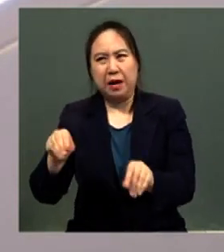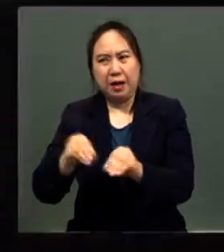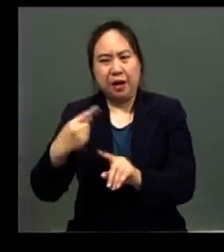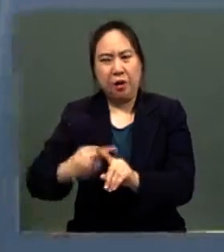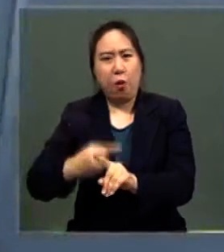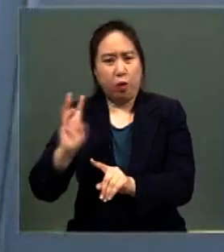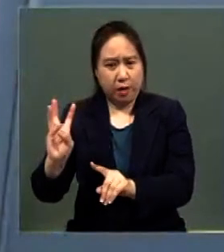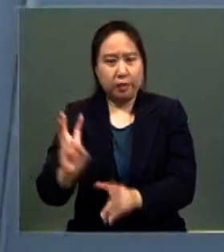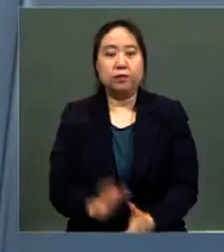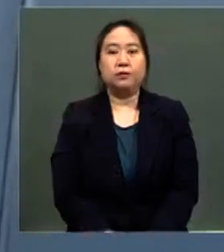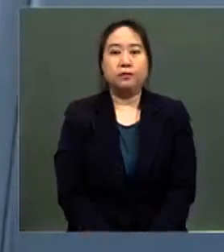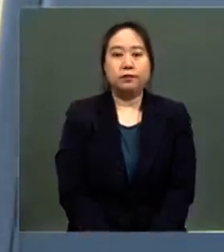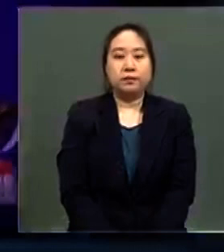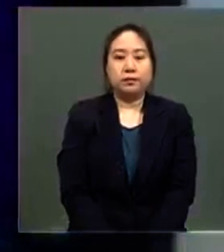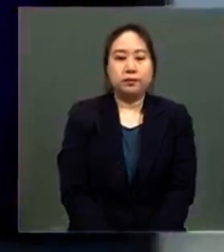ะครับ